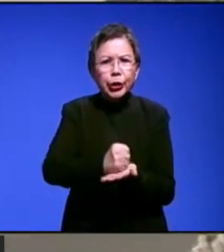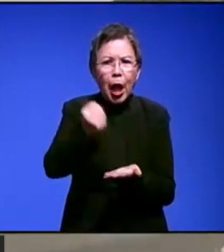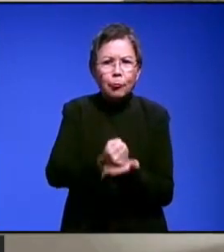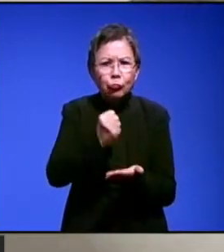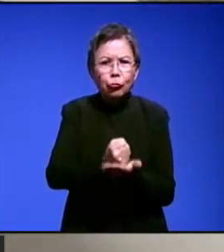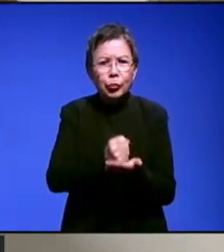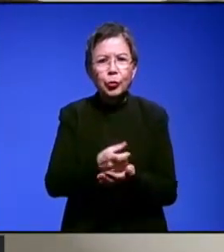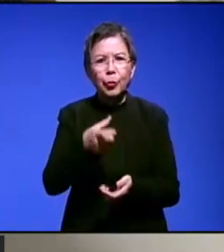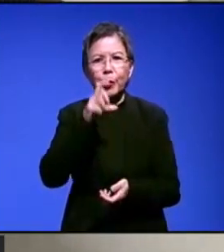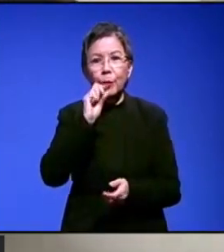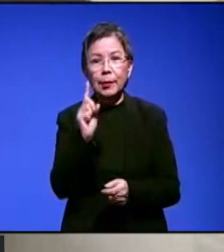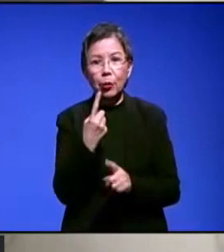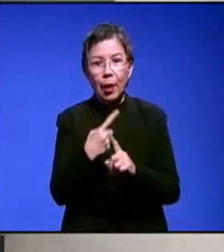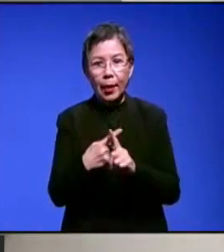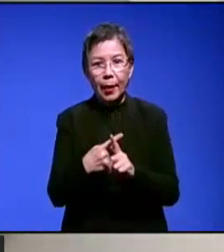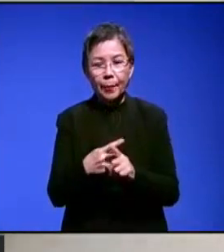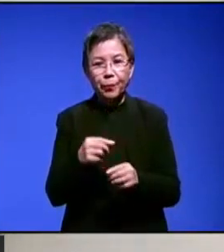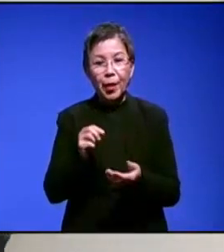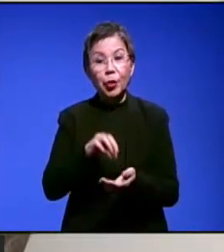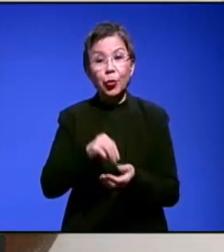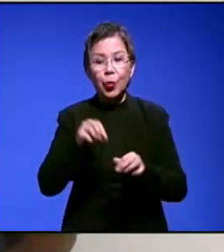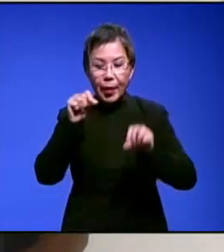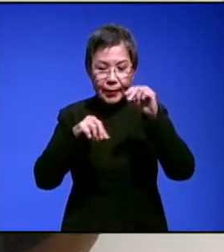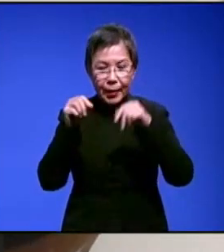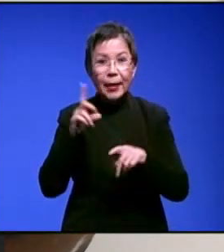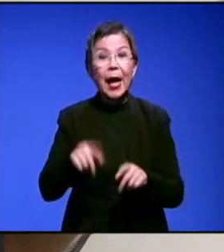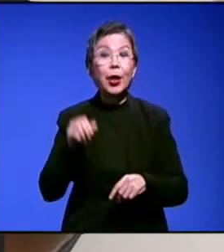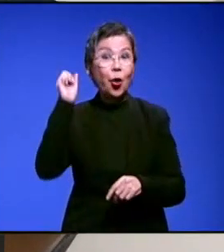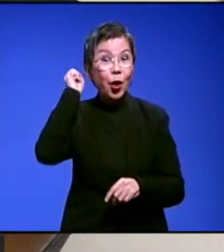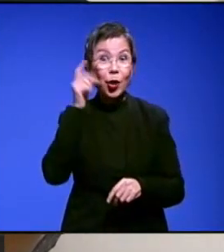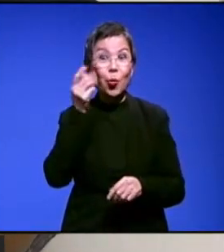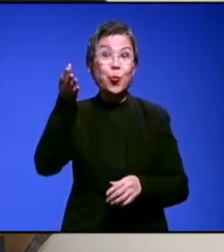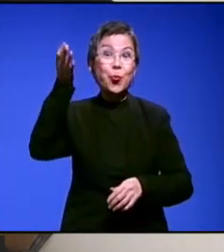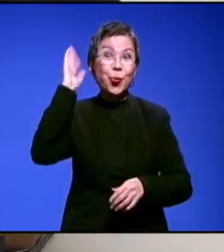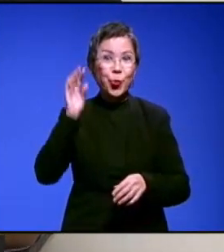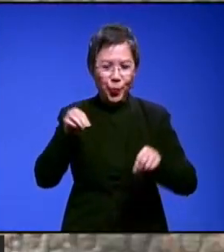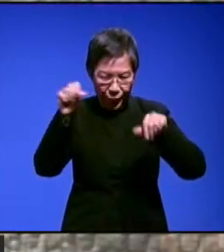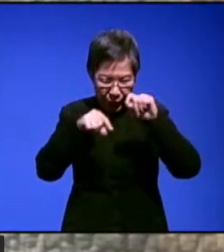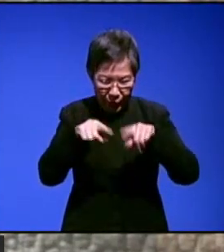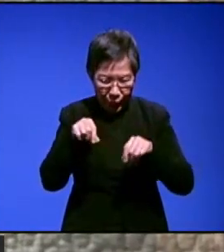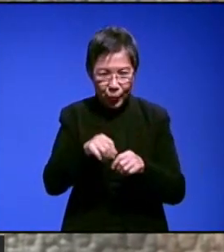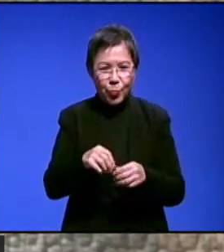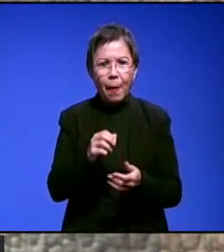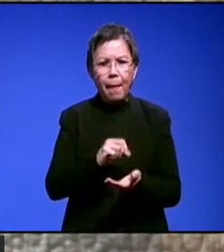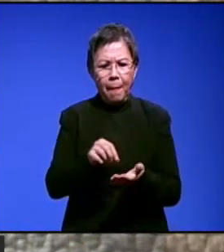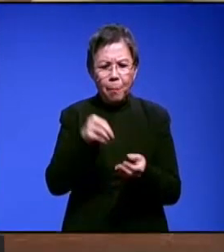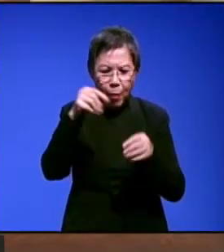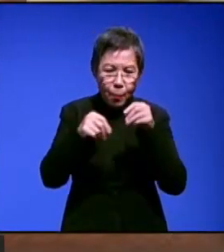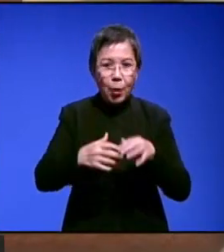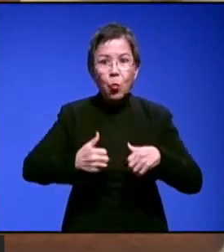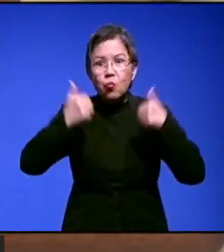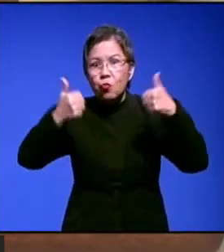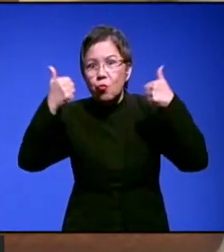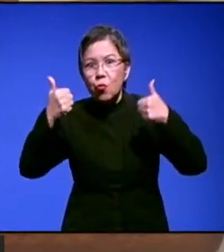untuk sekali minum. Bermodal resep racikan jamu dari orang tuanya, ia pun mengandalkan bahan berkualitas untuk